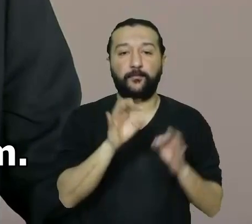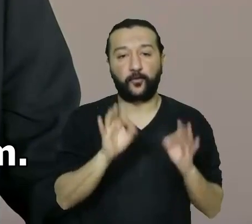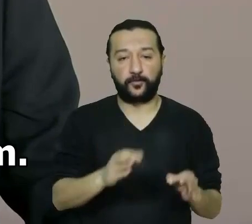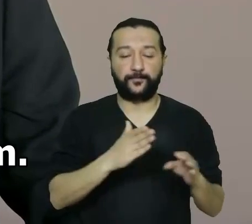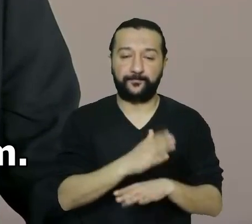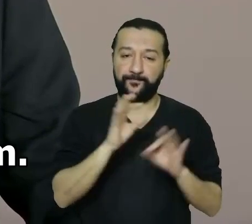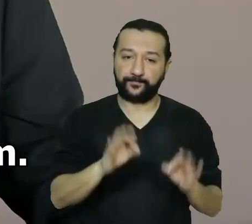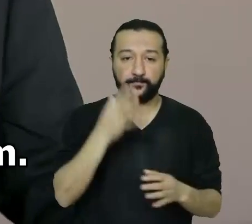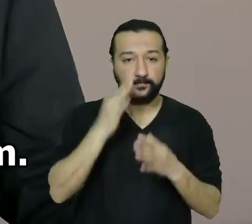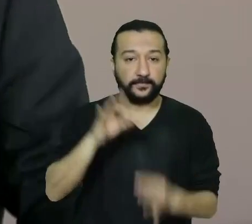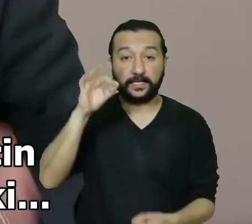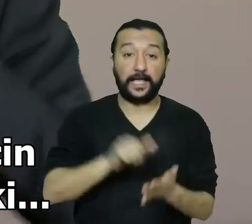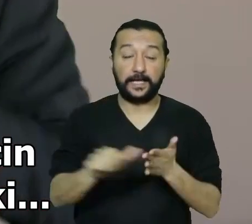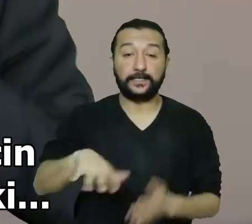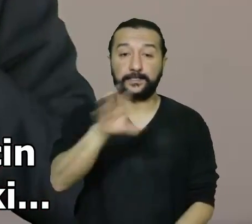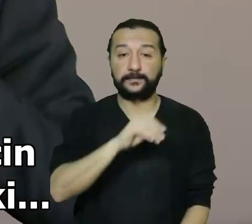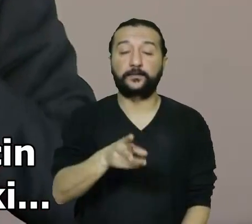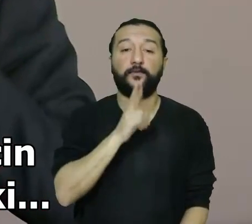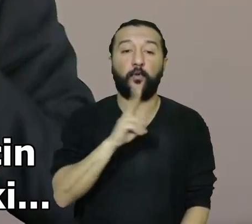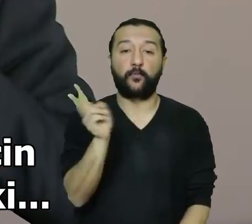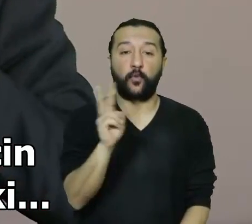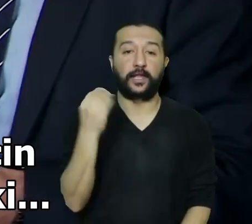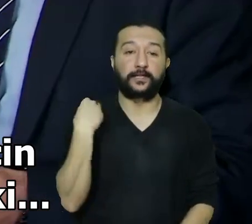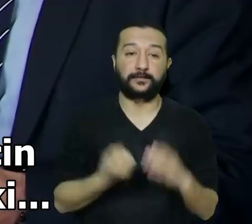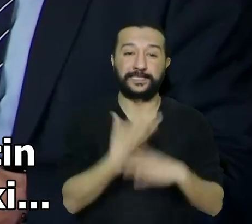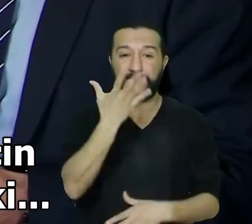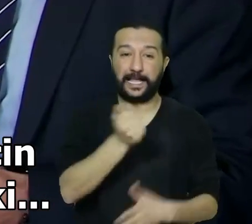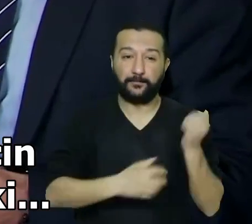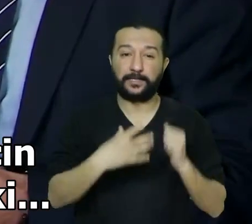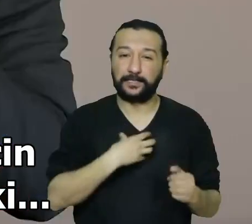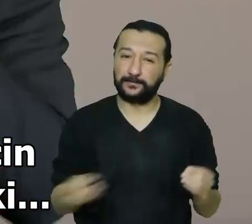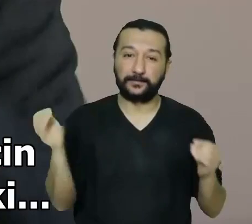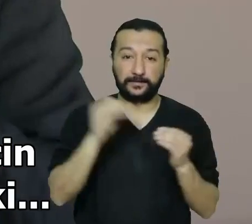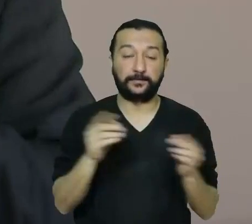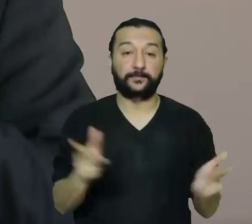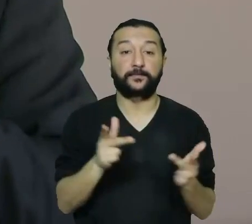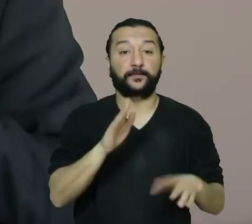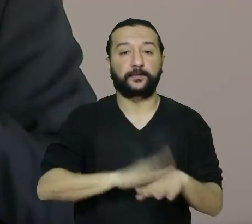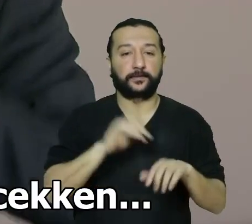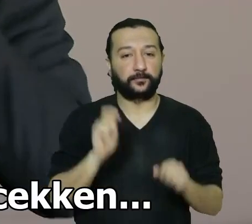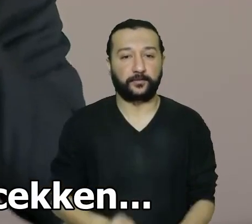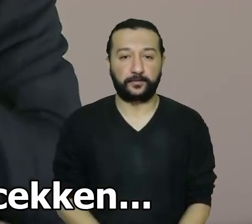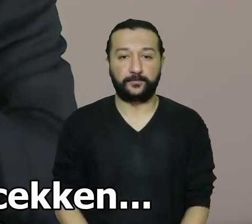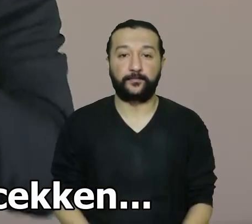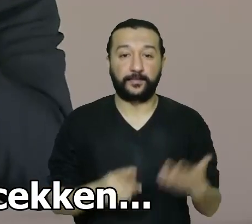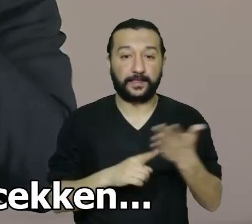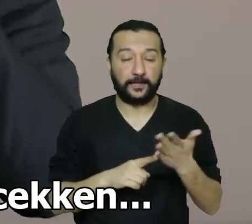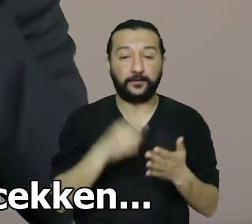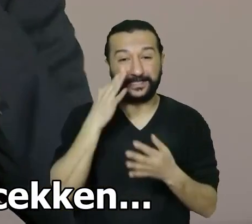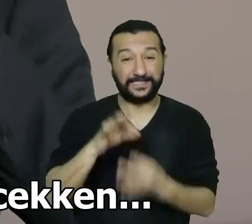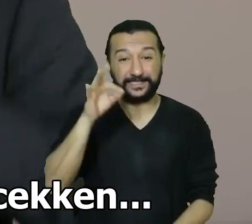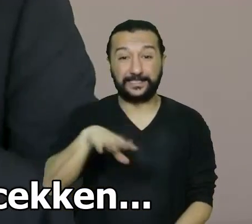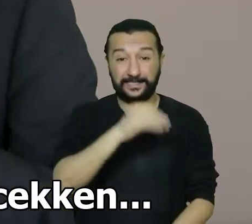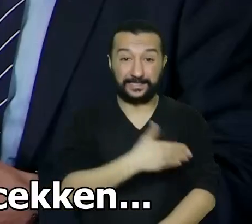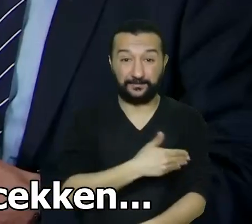Öyledir, öyledir abicim. İnsanlar her şeyin en son modelini almak için kendini öyle bir kaptırıyor ki. Teknoloji